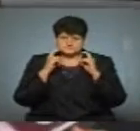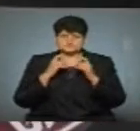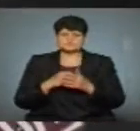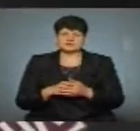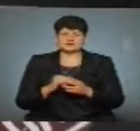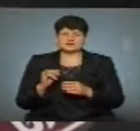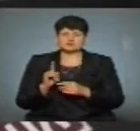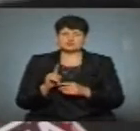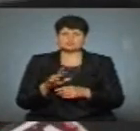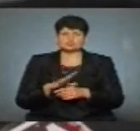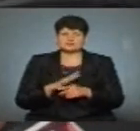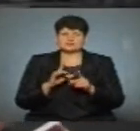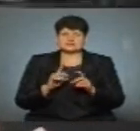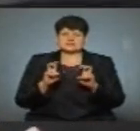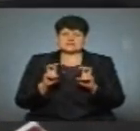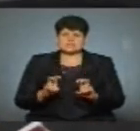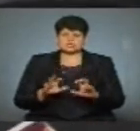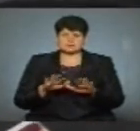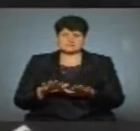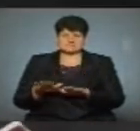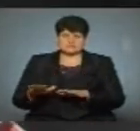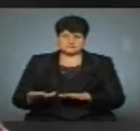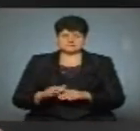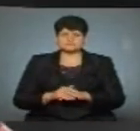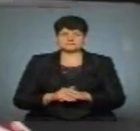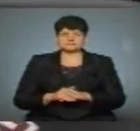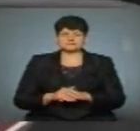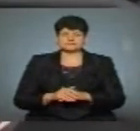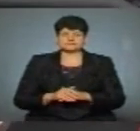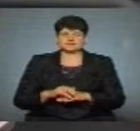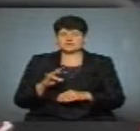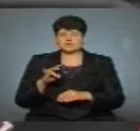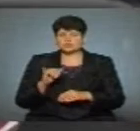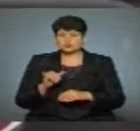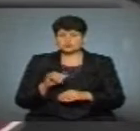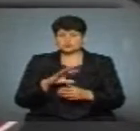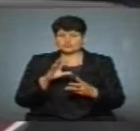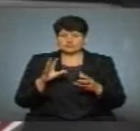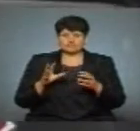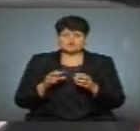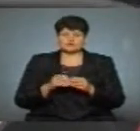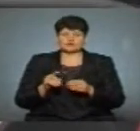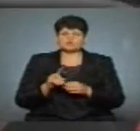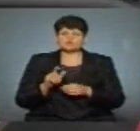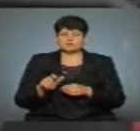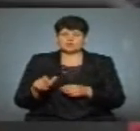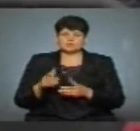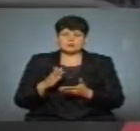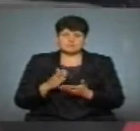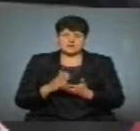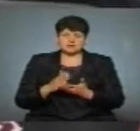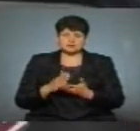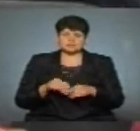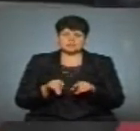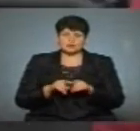І щоб були тільки сидячі місця. Ну і в основному, щоб люди мали